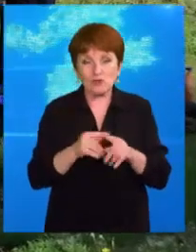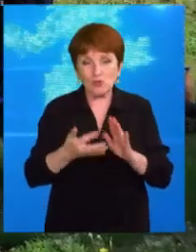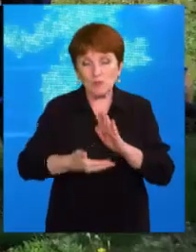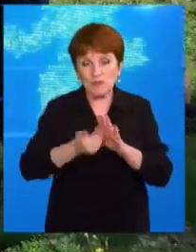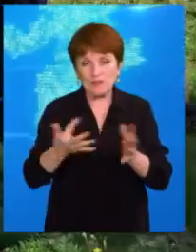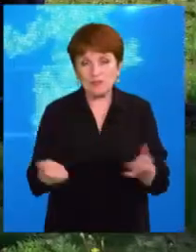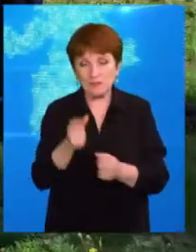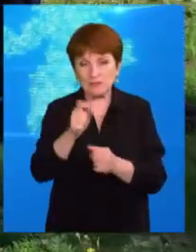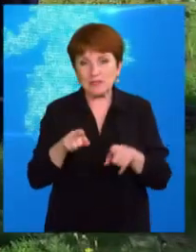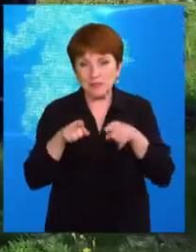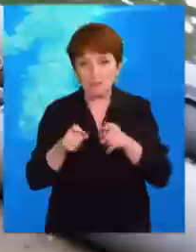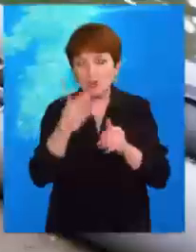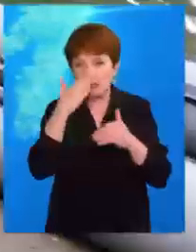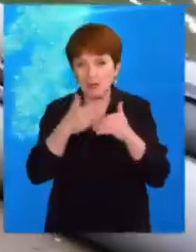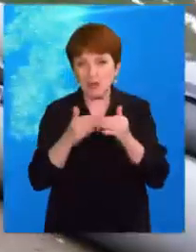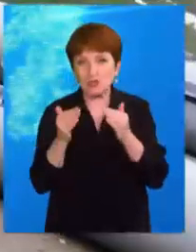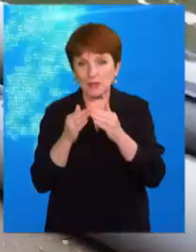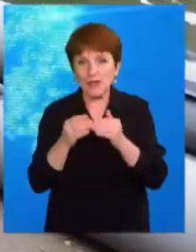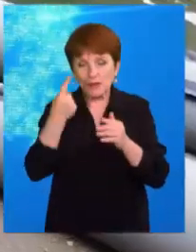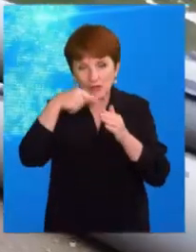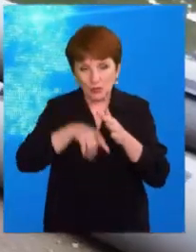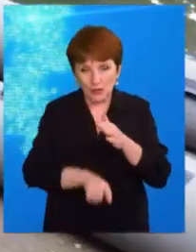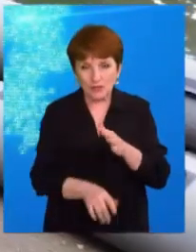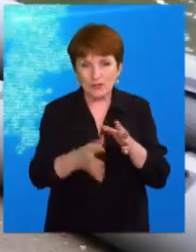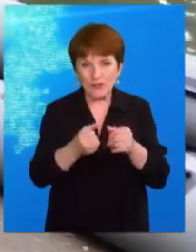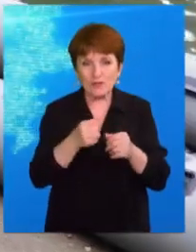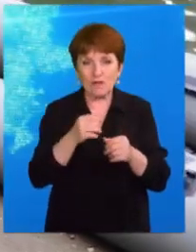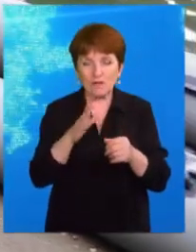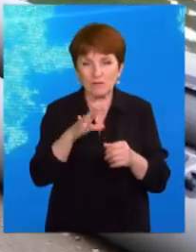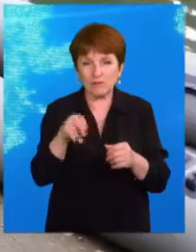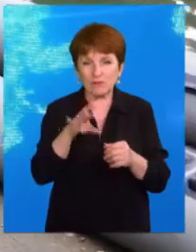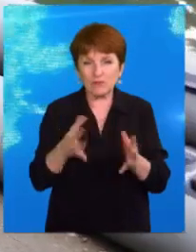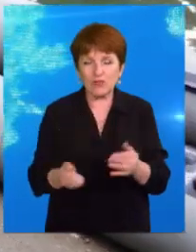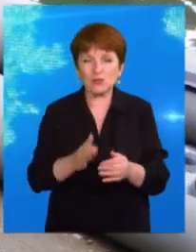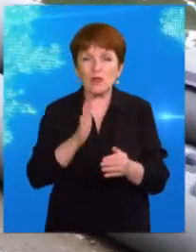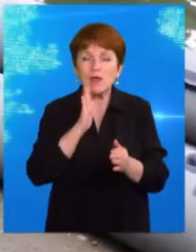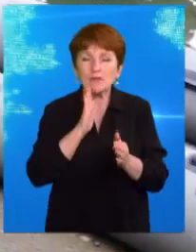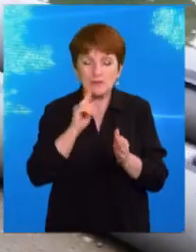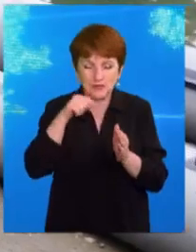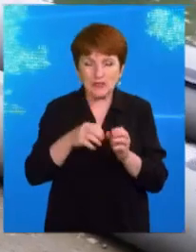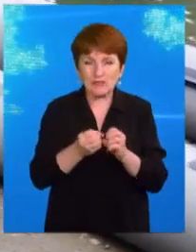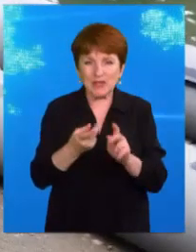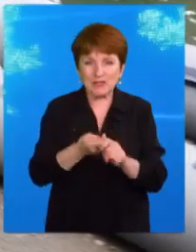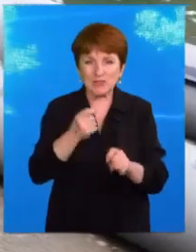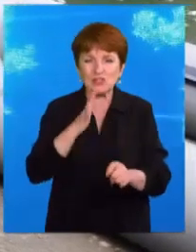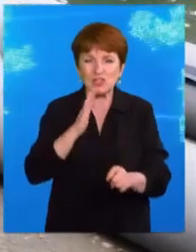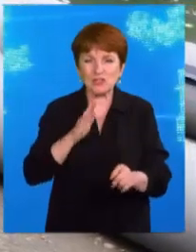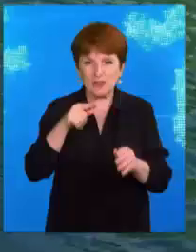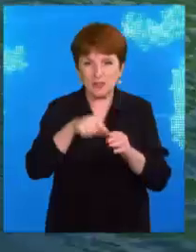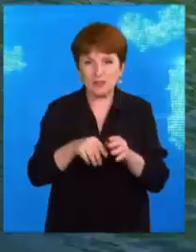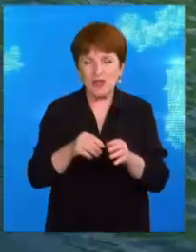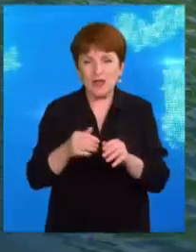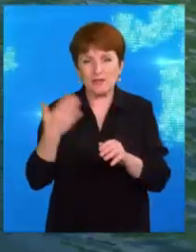вызвать спасателей, побежал к ближайшим домам. На дно карьера опустился водолаз. Нашел автомобиль на глубине 12 метров. Тело женщины было на